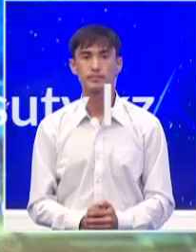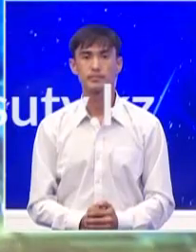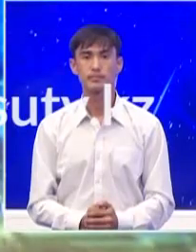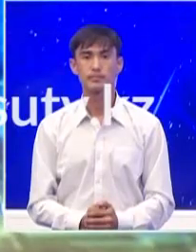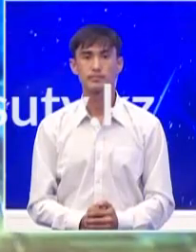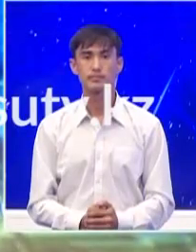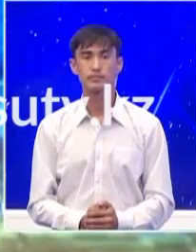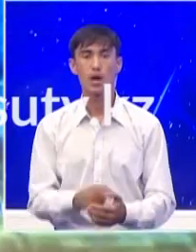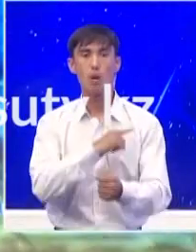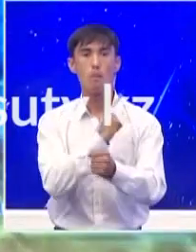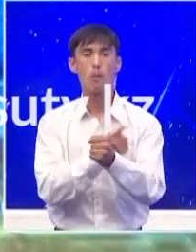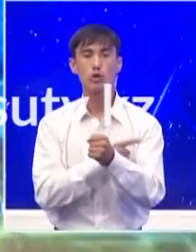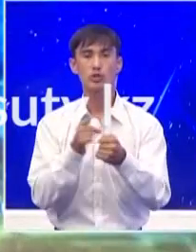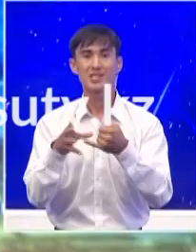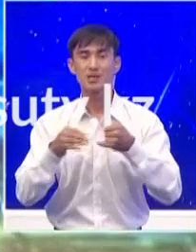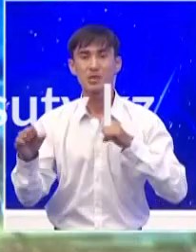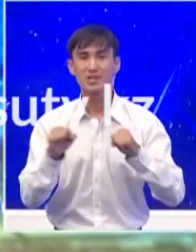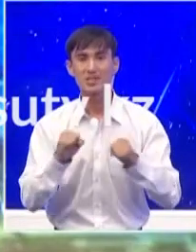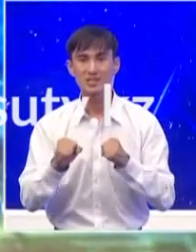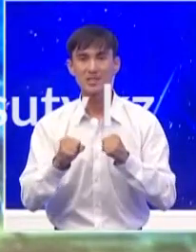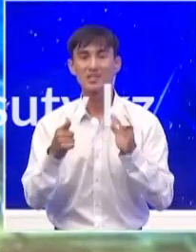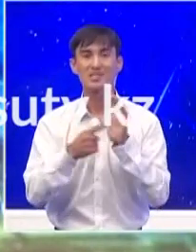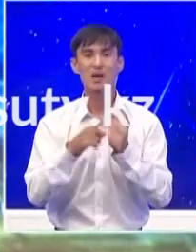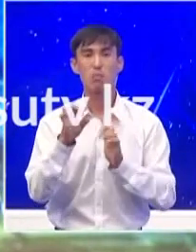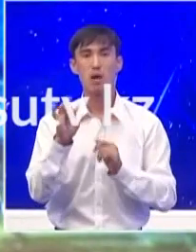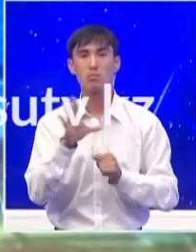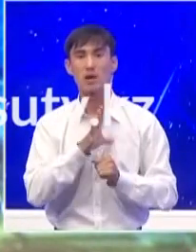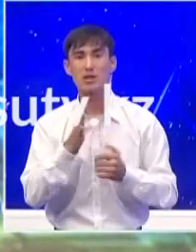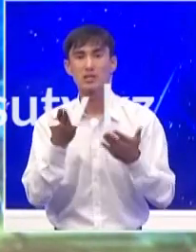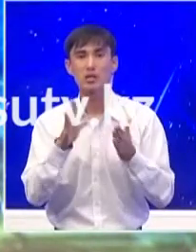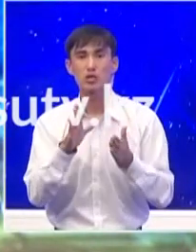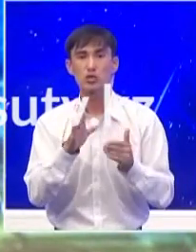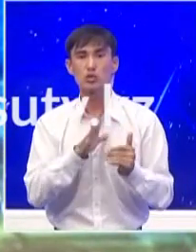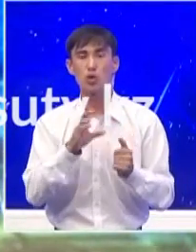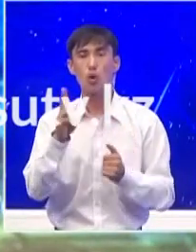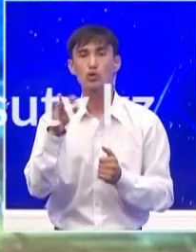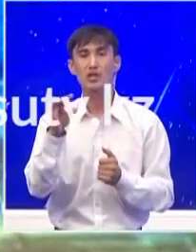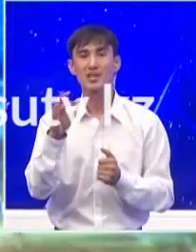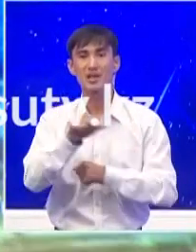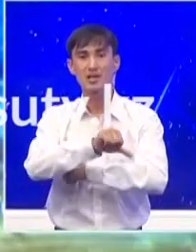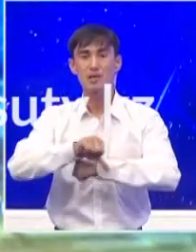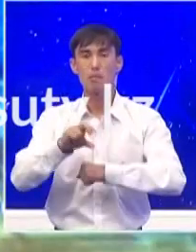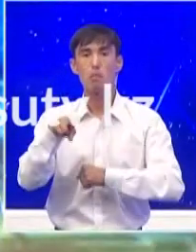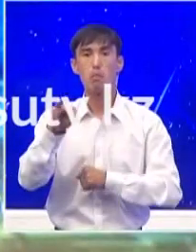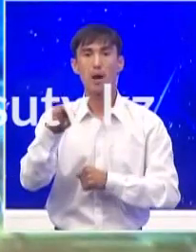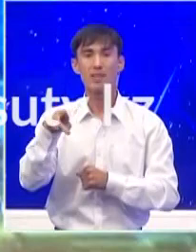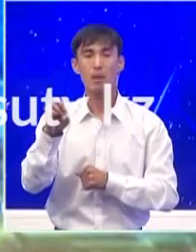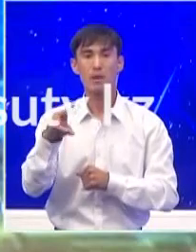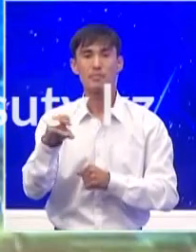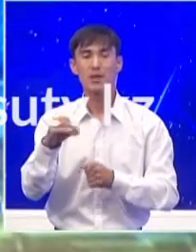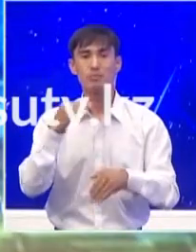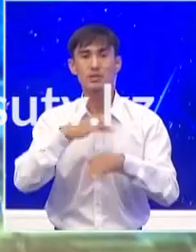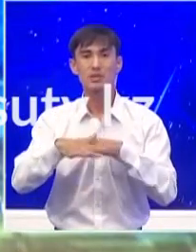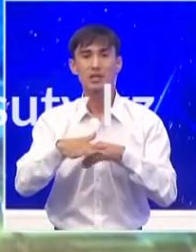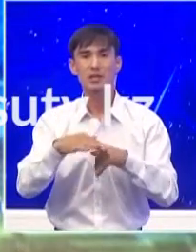мощное землетрясение магнитудой 7 баллов произошло на границе между коста-рикой и панамой эпицентр подземных толчков